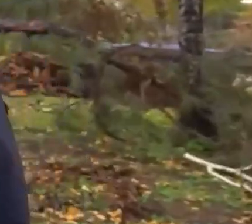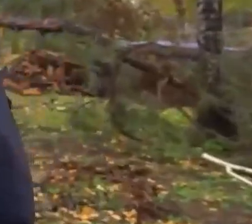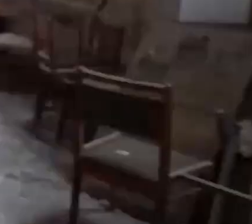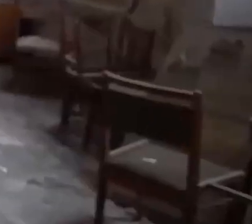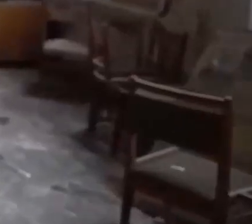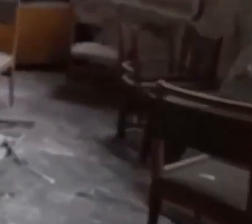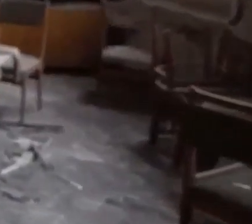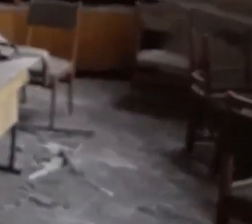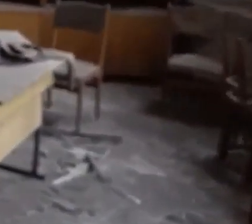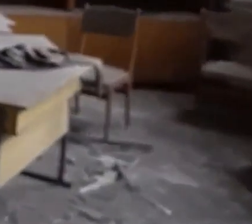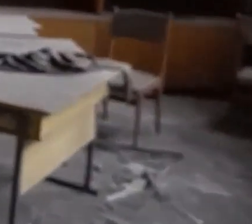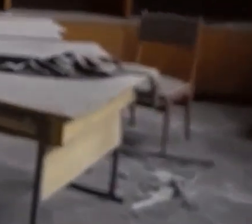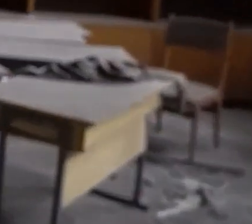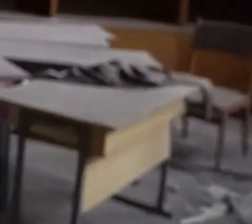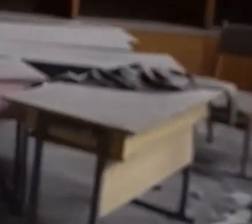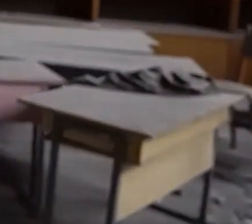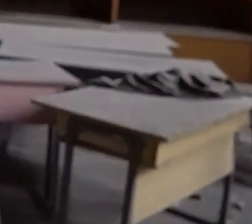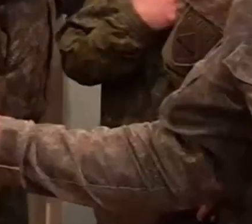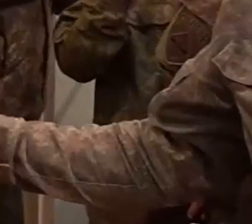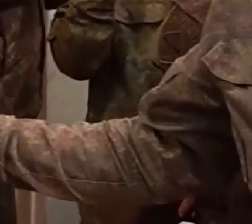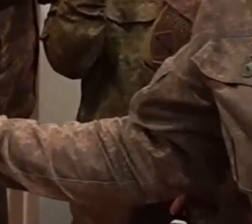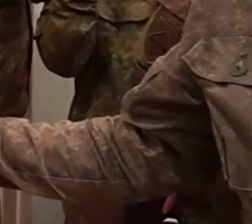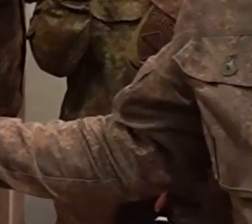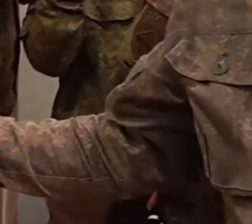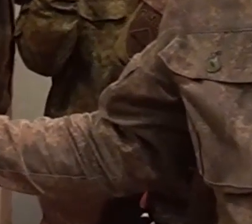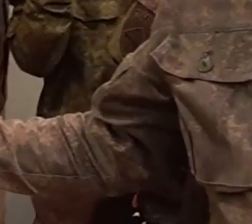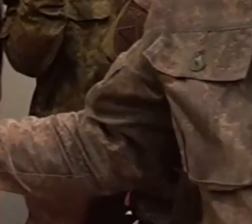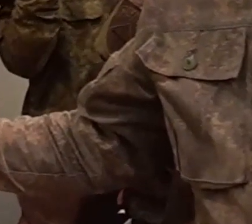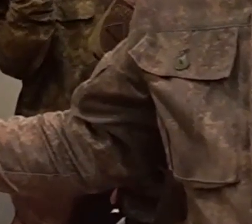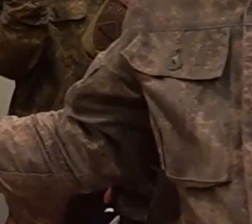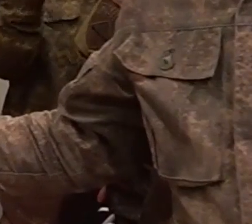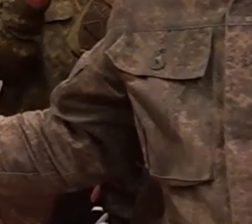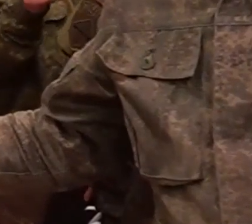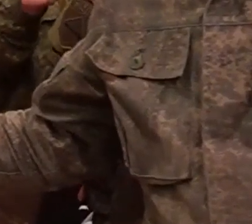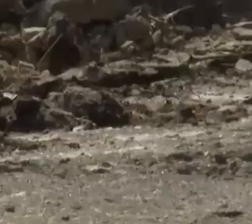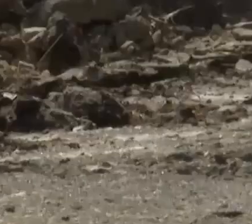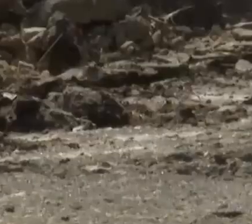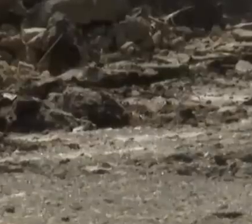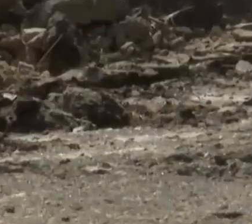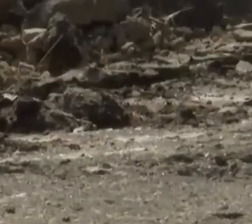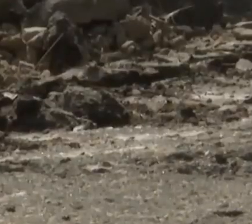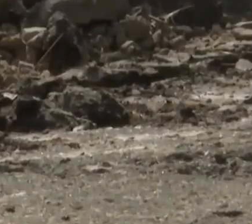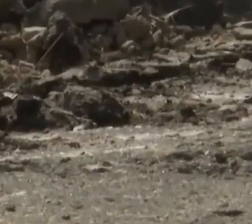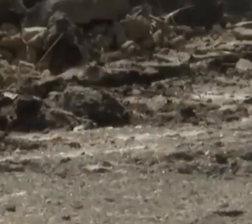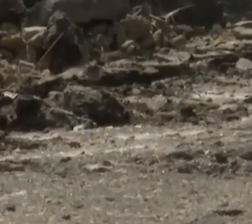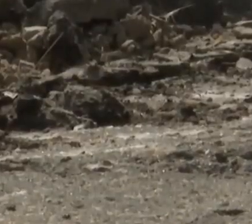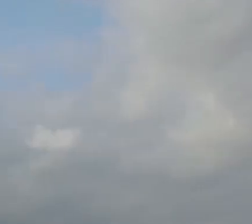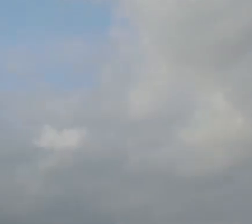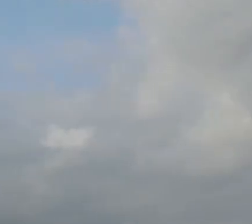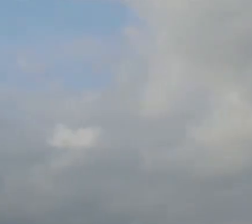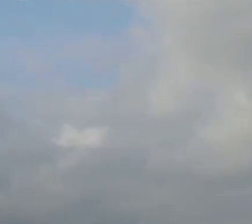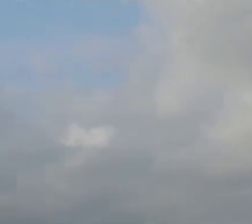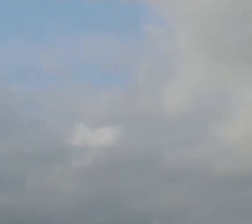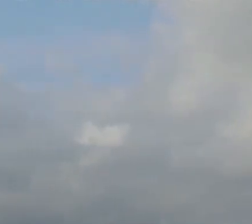Фомин, Борис Корчевников, воины и мирные жители Донбасса в телепроекте «Война